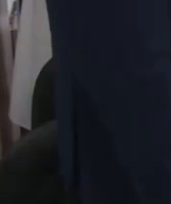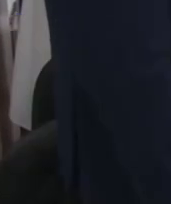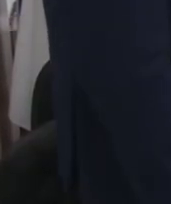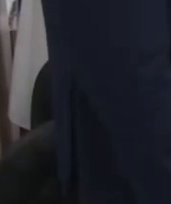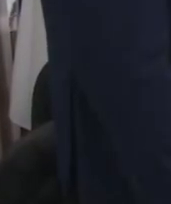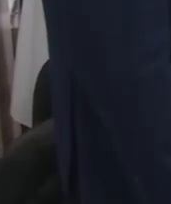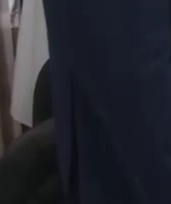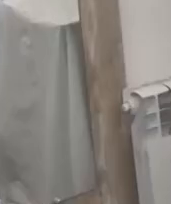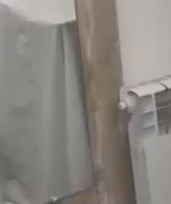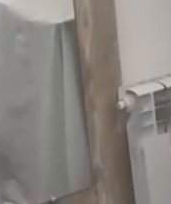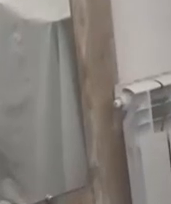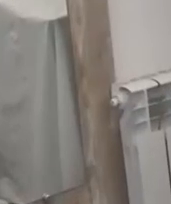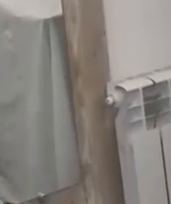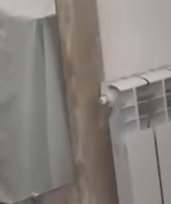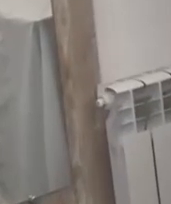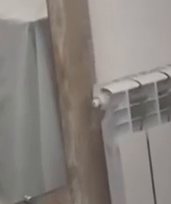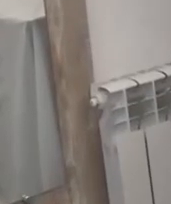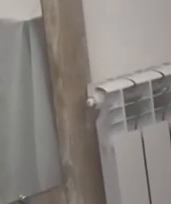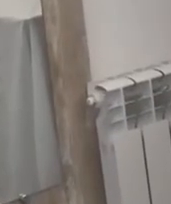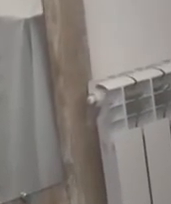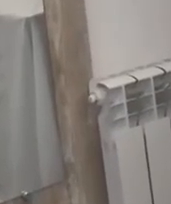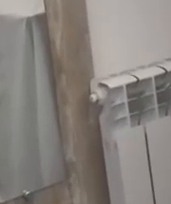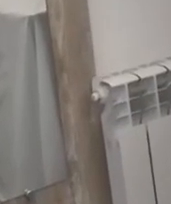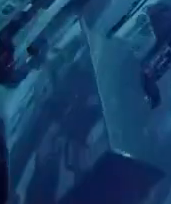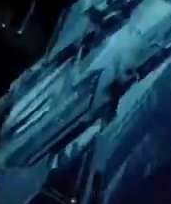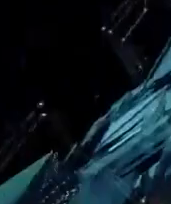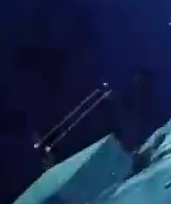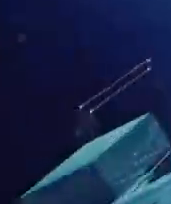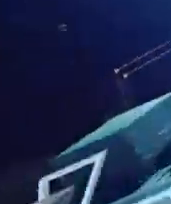Ақжаркенова, Ербол Атантелев, Жетісу телеарнасы.